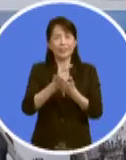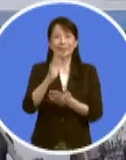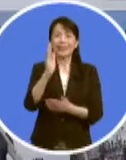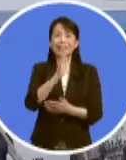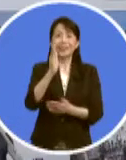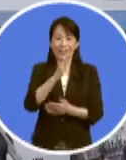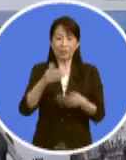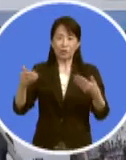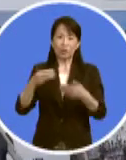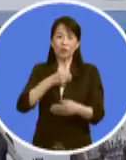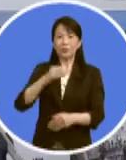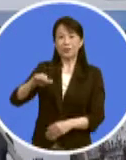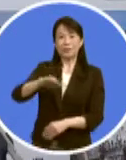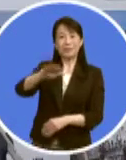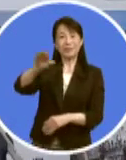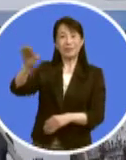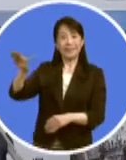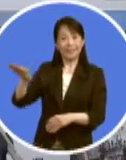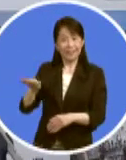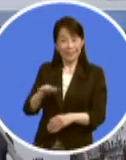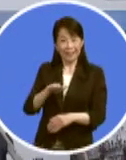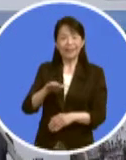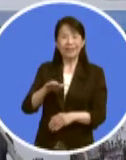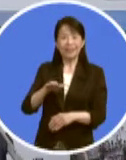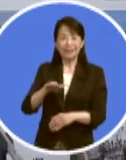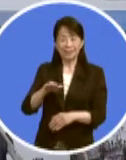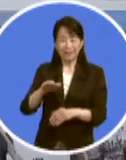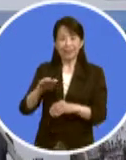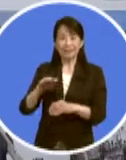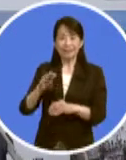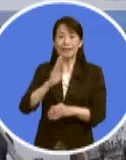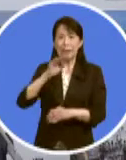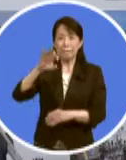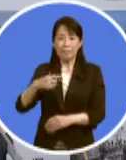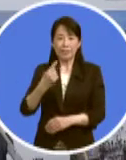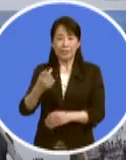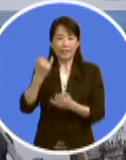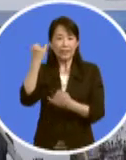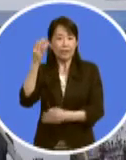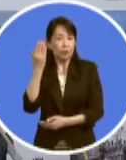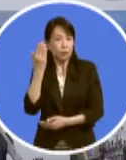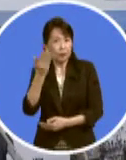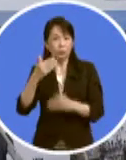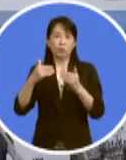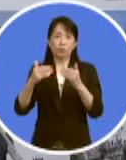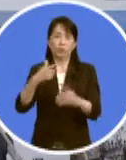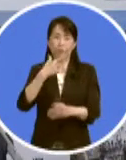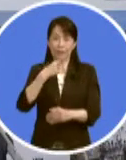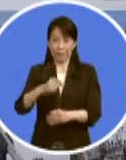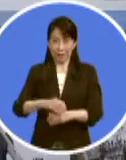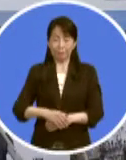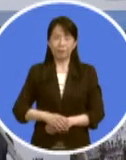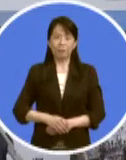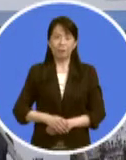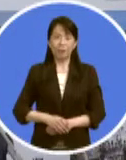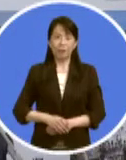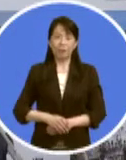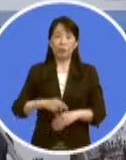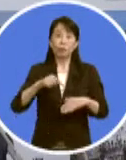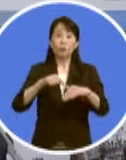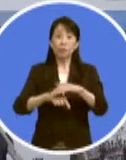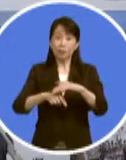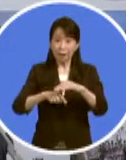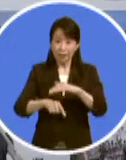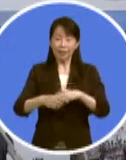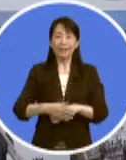いうことではございませんので職員全体でですねこれを進めていくという意味でまあを束ねるというような